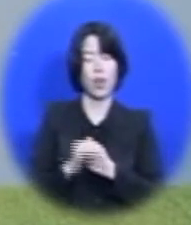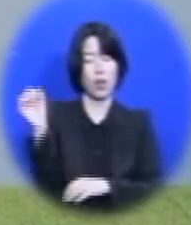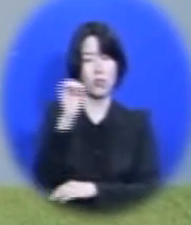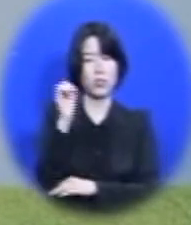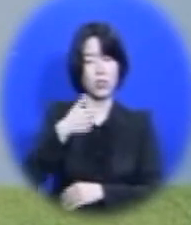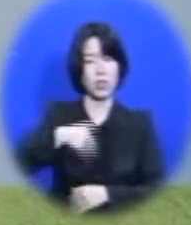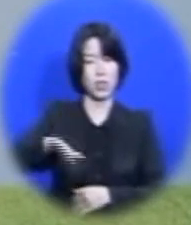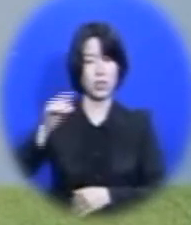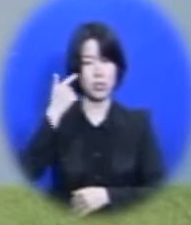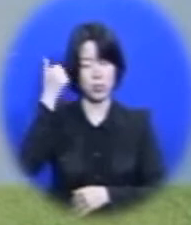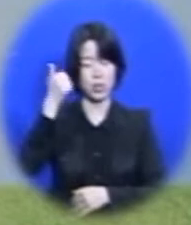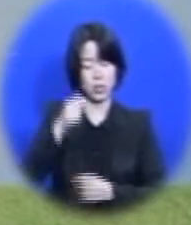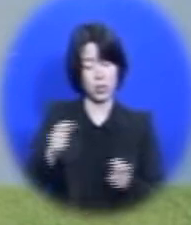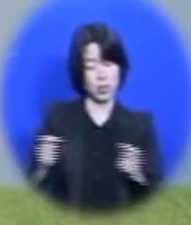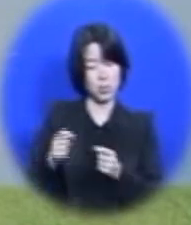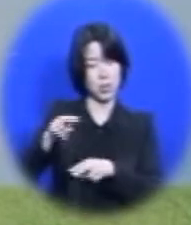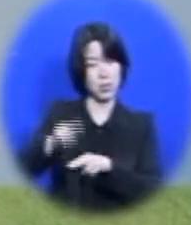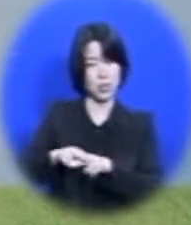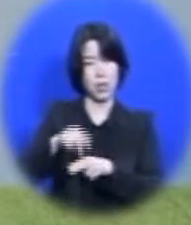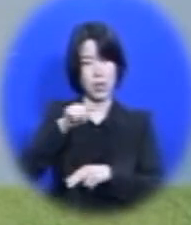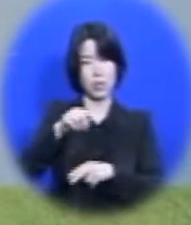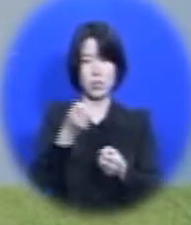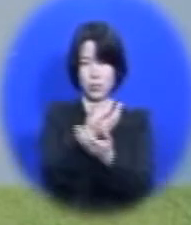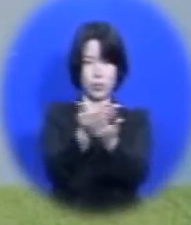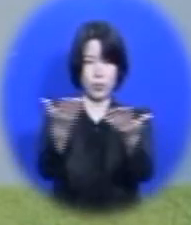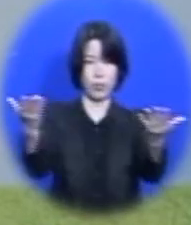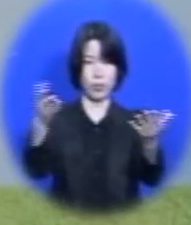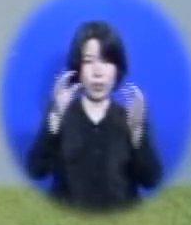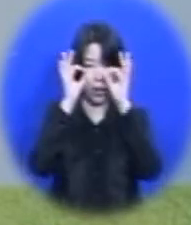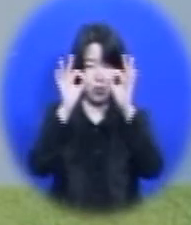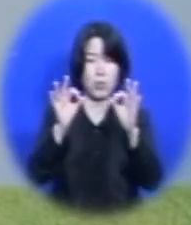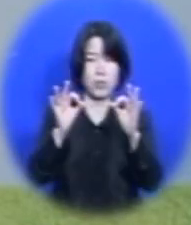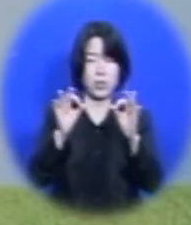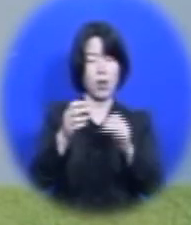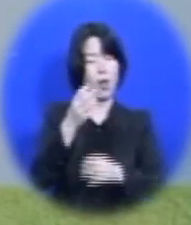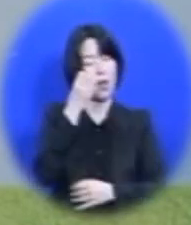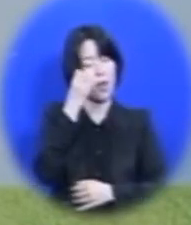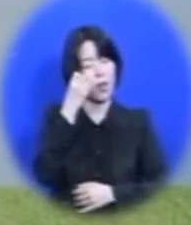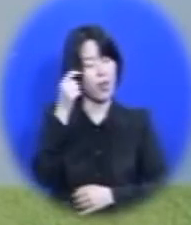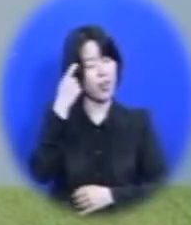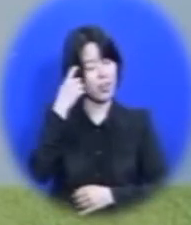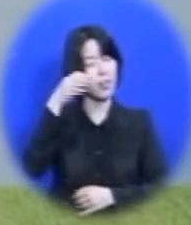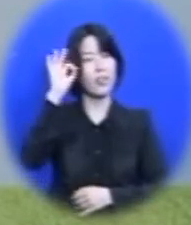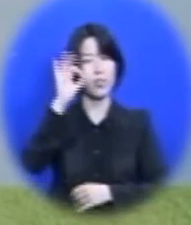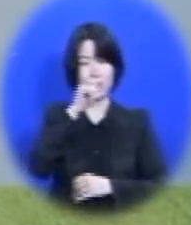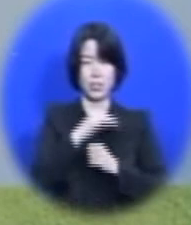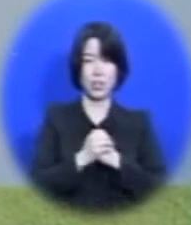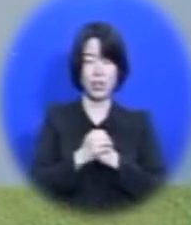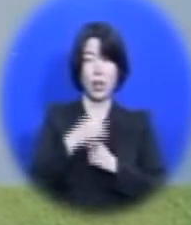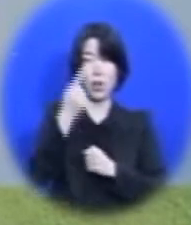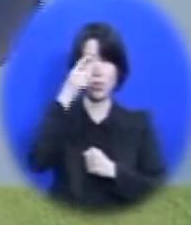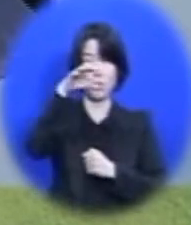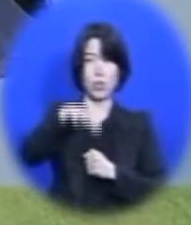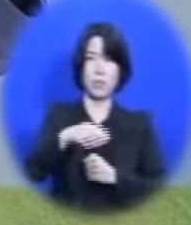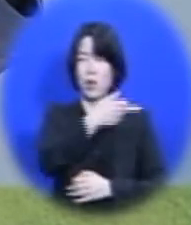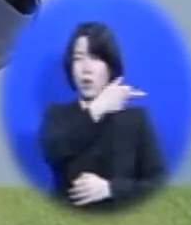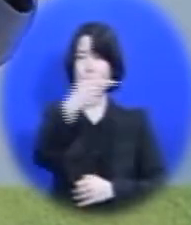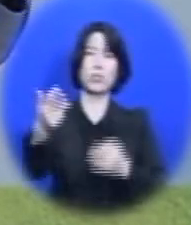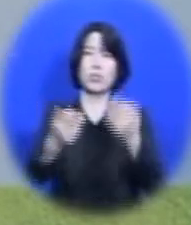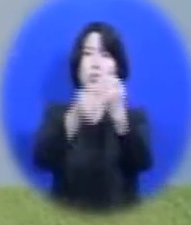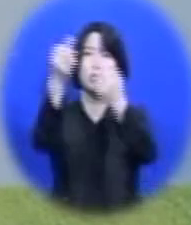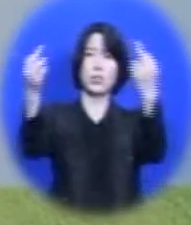운전해 가시는 목사님 옆에서 그 앞에 펼쳐지는 장면을 보면서 신기한 생각이 들었습니다. 눈앞에 큰 산이